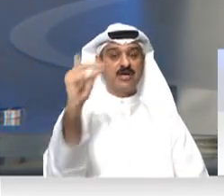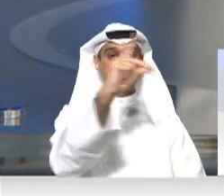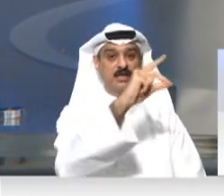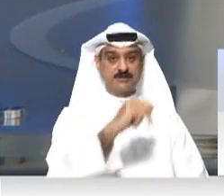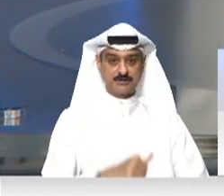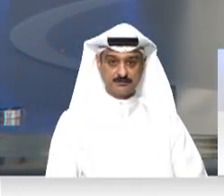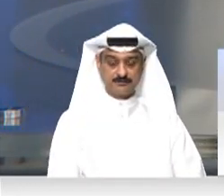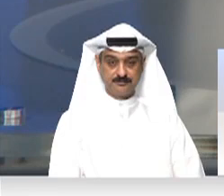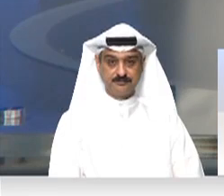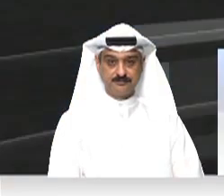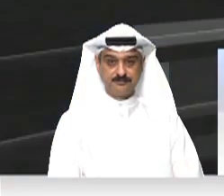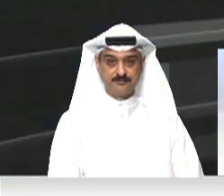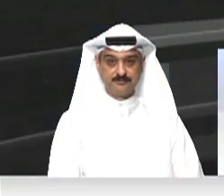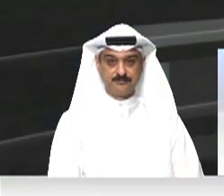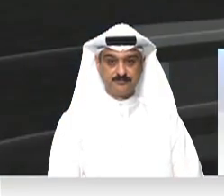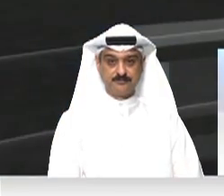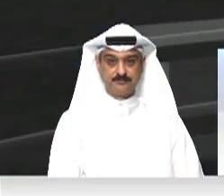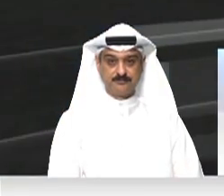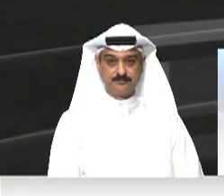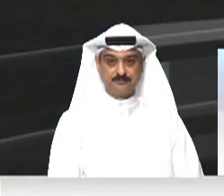والمقبلة.